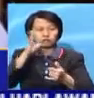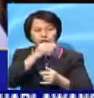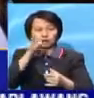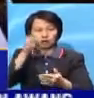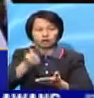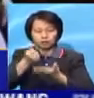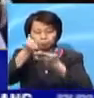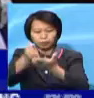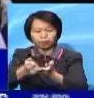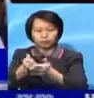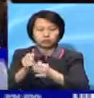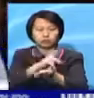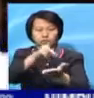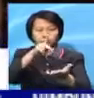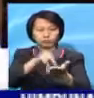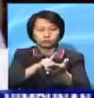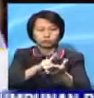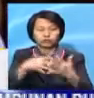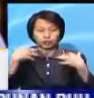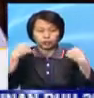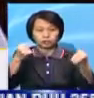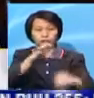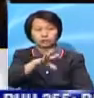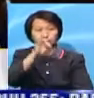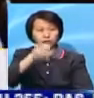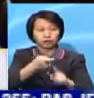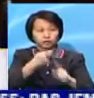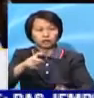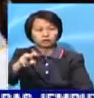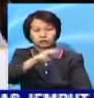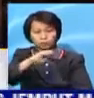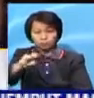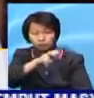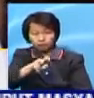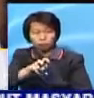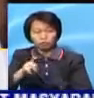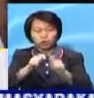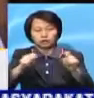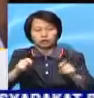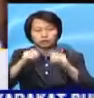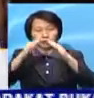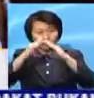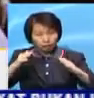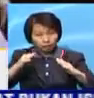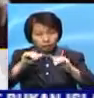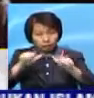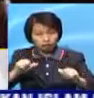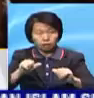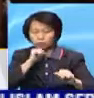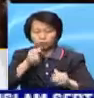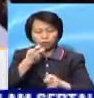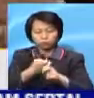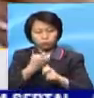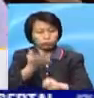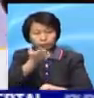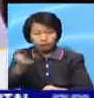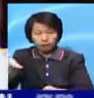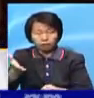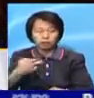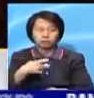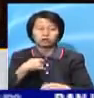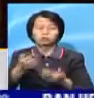dibantu pergi ke pusat kesihatan yang terpilih itu. Dari segi transportasinya, tempat tinggalnya, jadi tidak akan menyusahkan mereka, tetapi